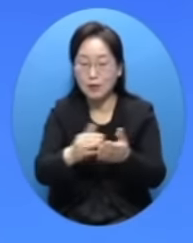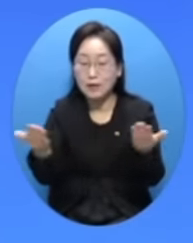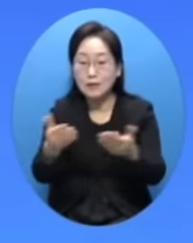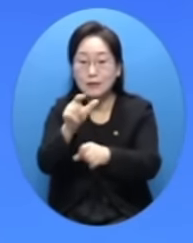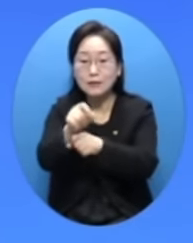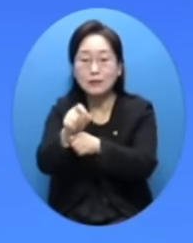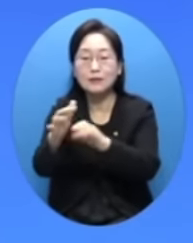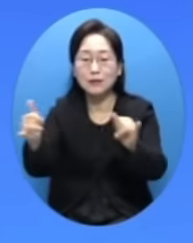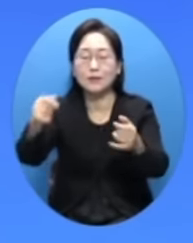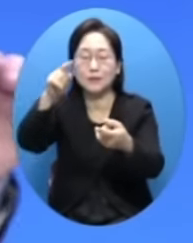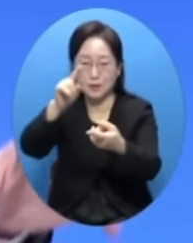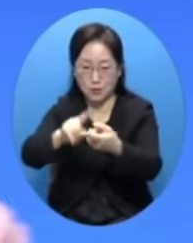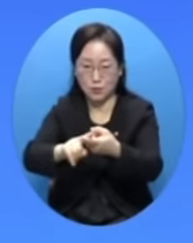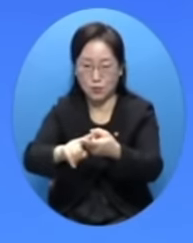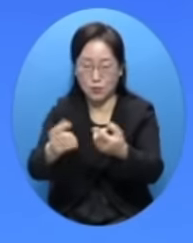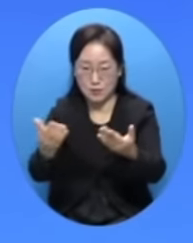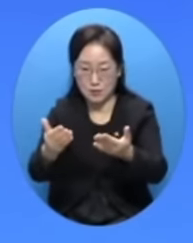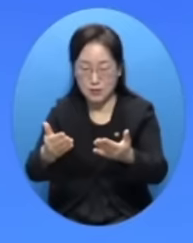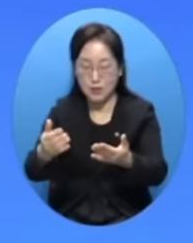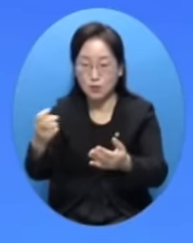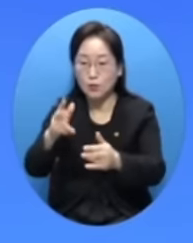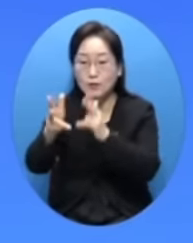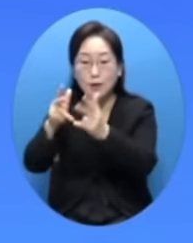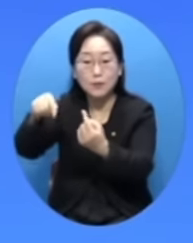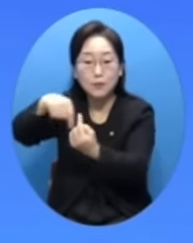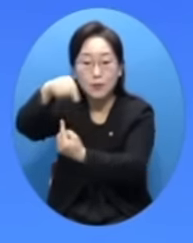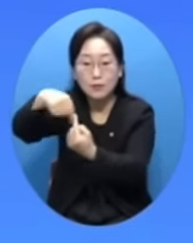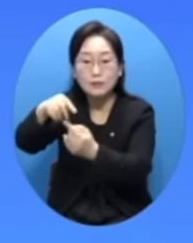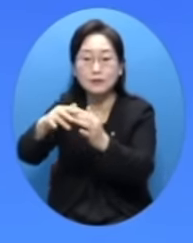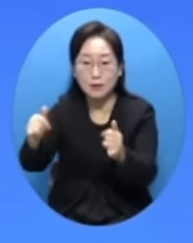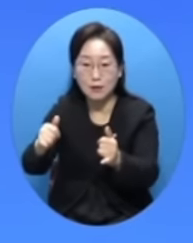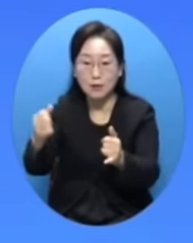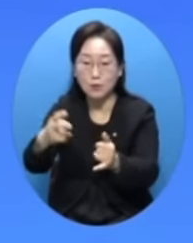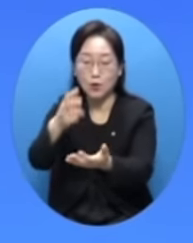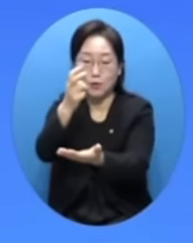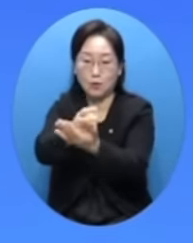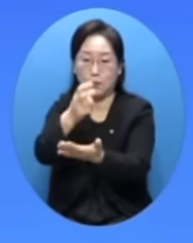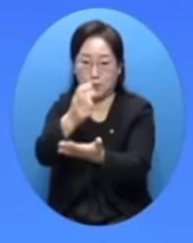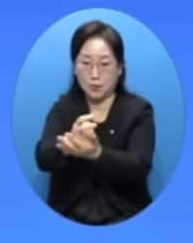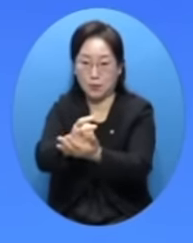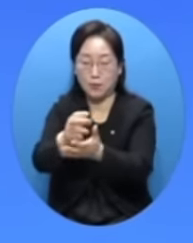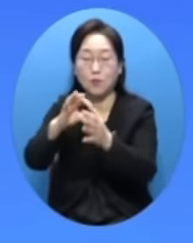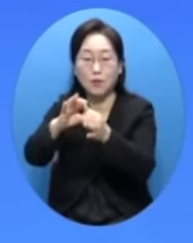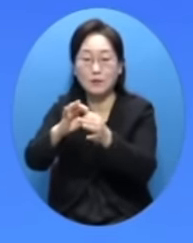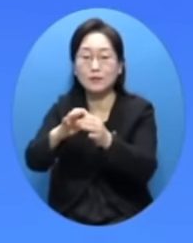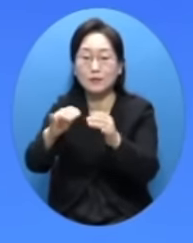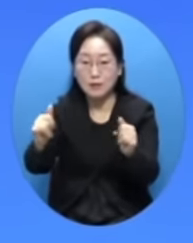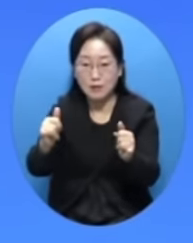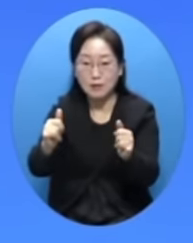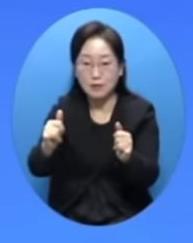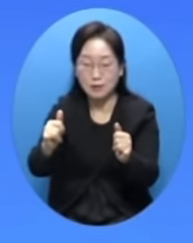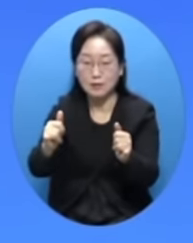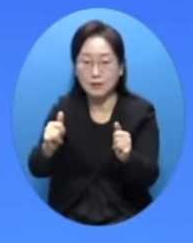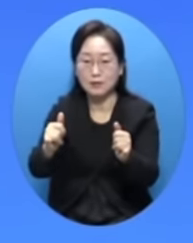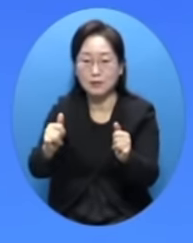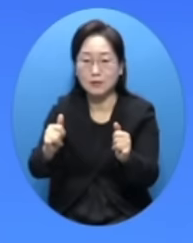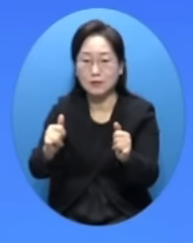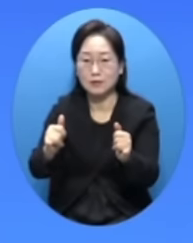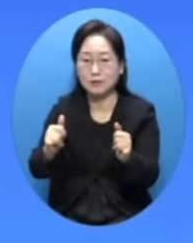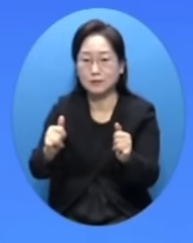직장에서 사업을 경영하는 사람 사업장에서 법조는 그 자기에